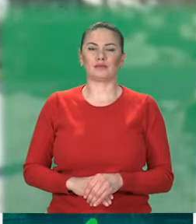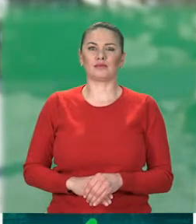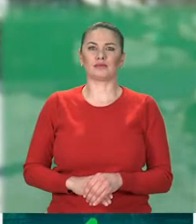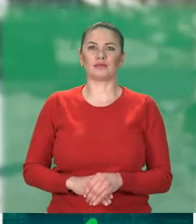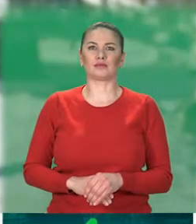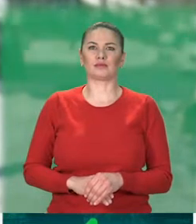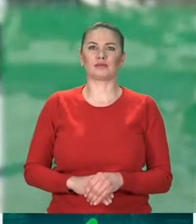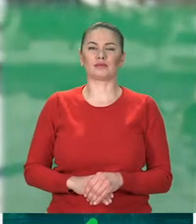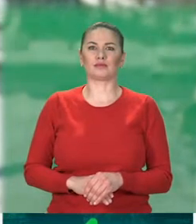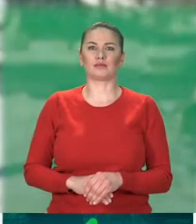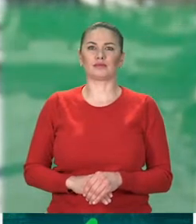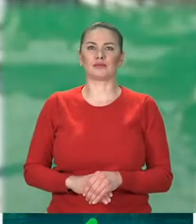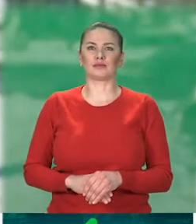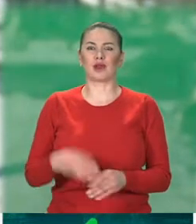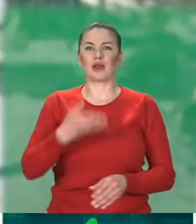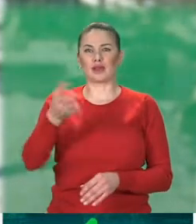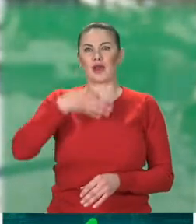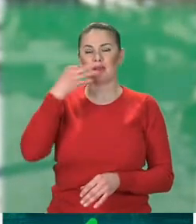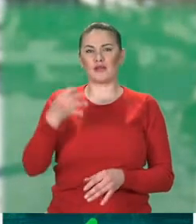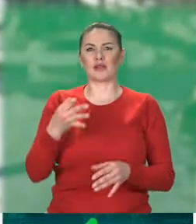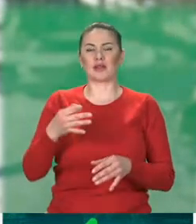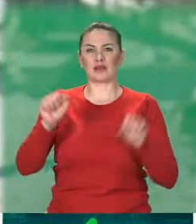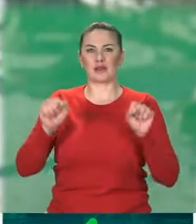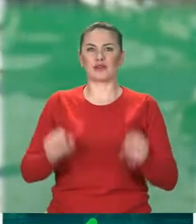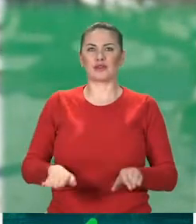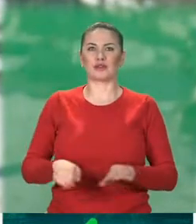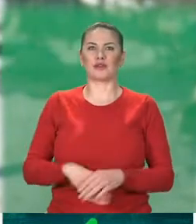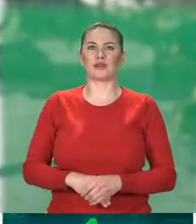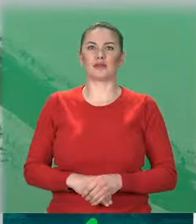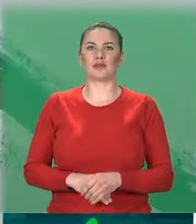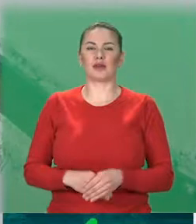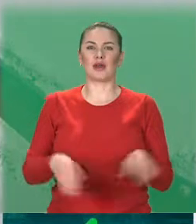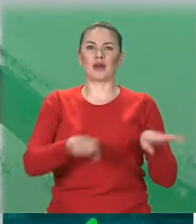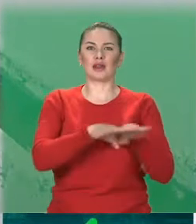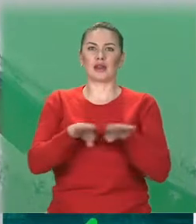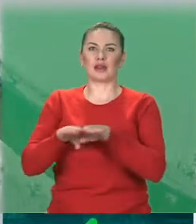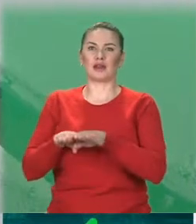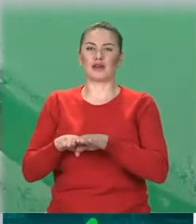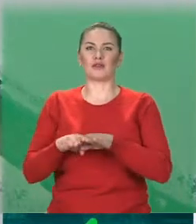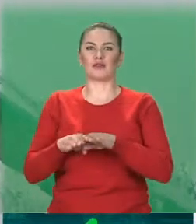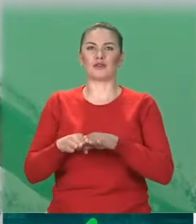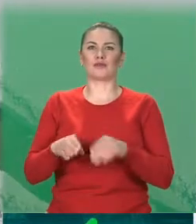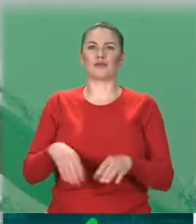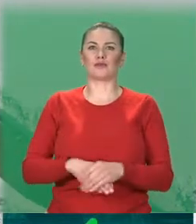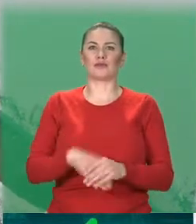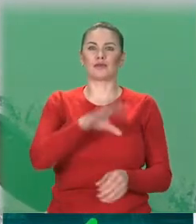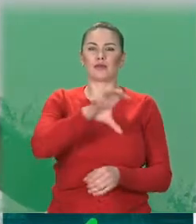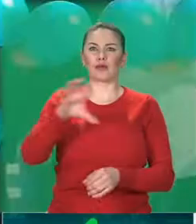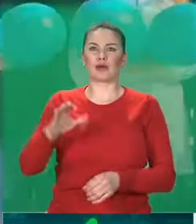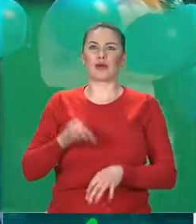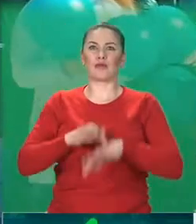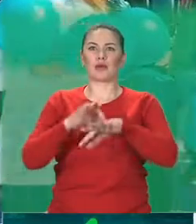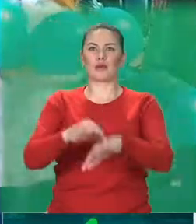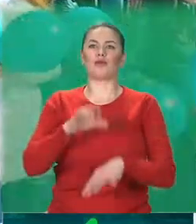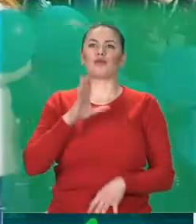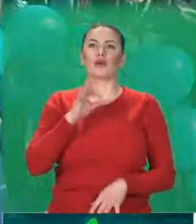они приняли решение к нам присоединиться. Это вполне ответственно и очень важно, я считаю. Аналогичные флешмобы пройдут и во многих районах Сахалина.